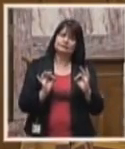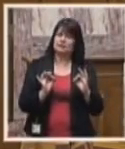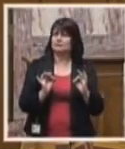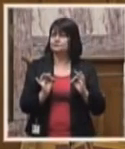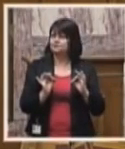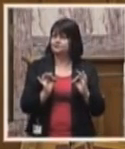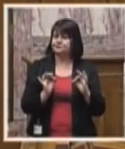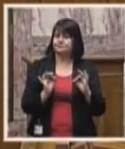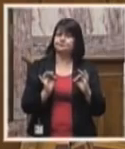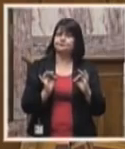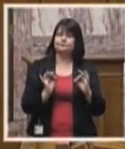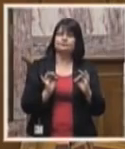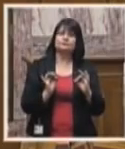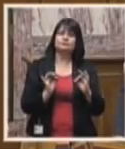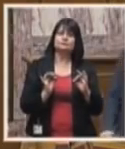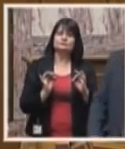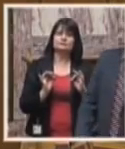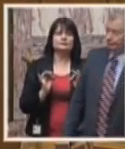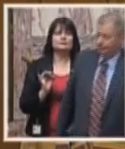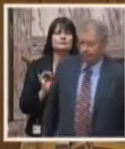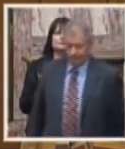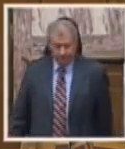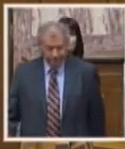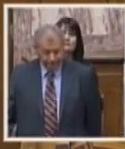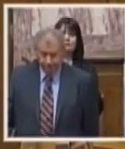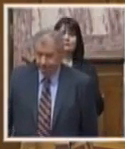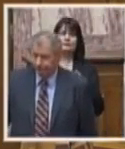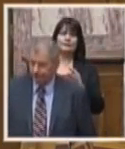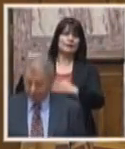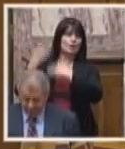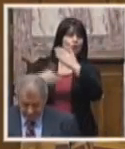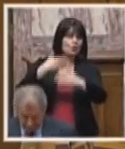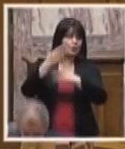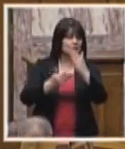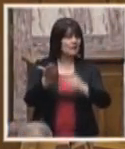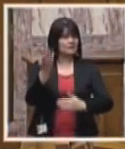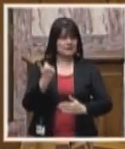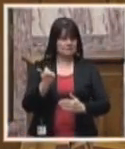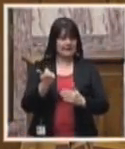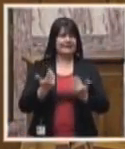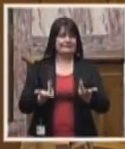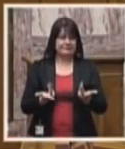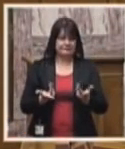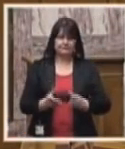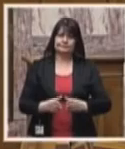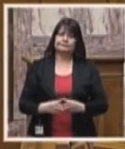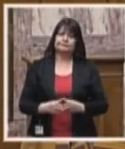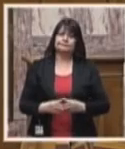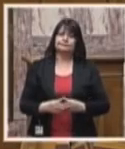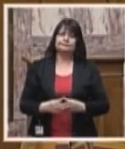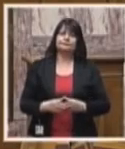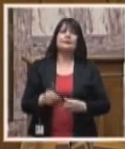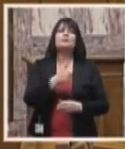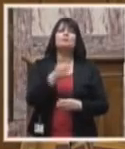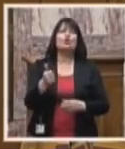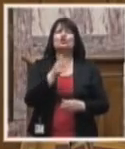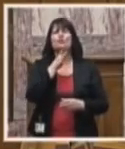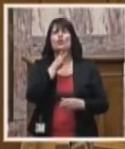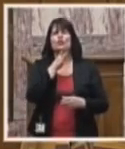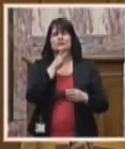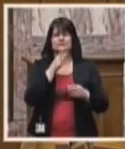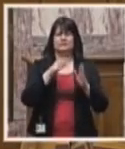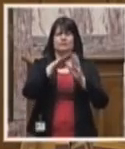βεβαίως κάτι το οποίο εδώ και χρόνια δεν υπάρχουν. Υπήρχαν μόνο με τα στάζ, με τα stage